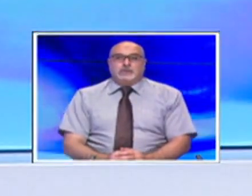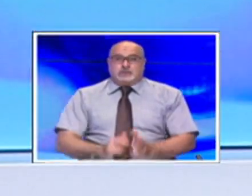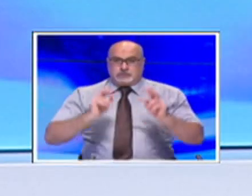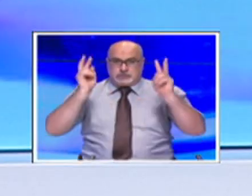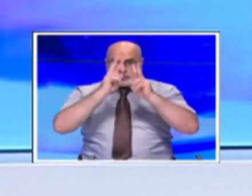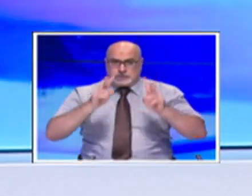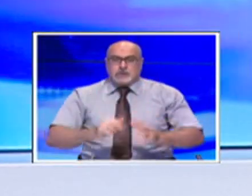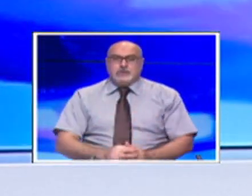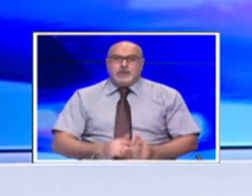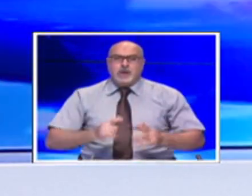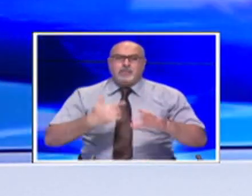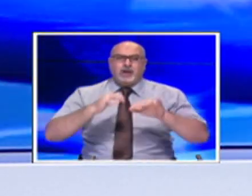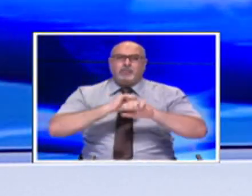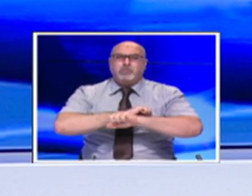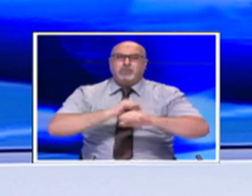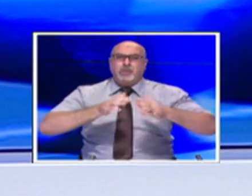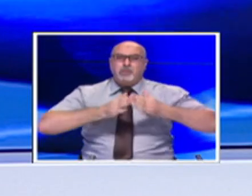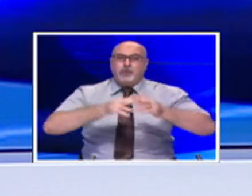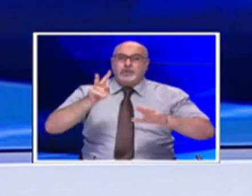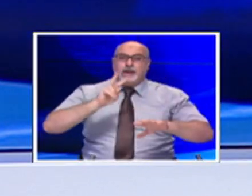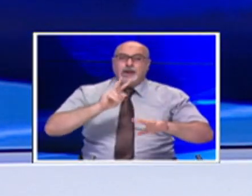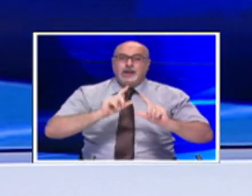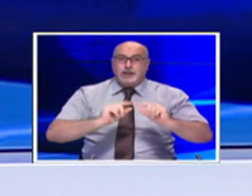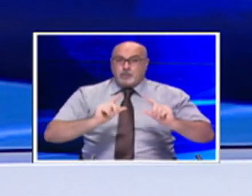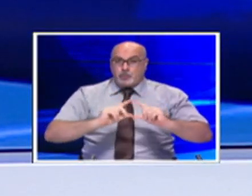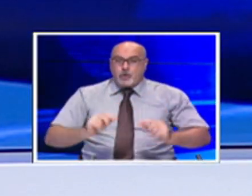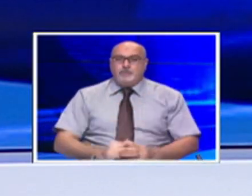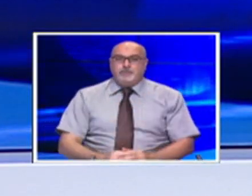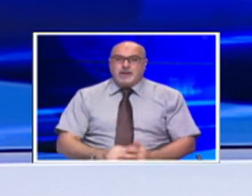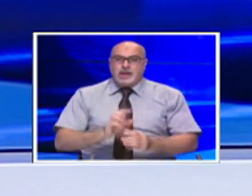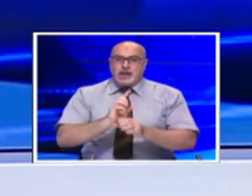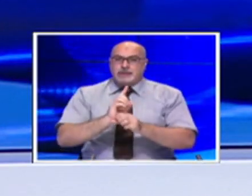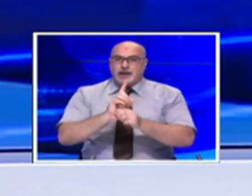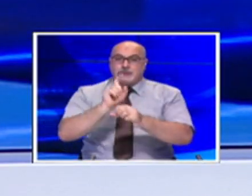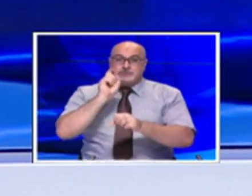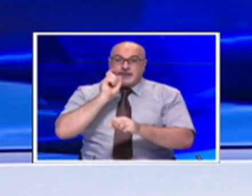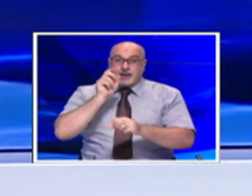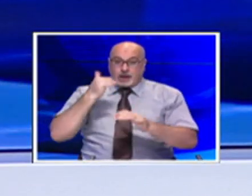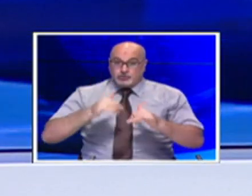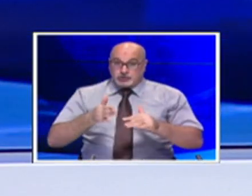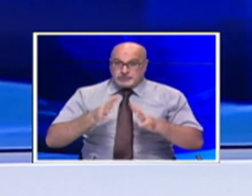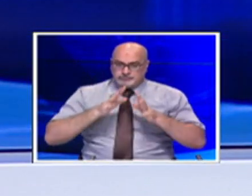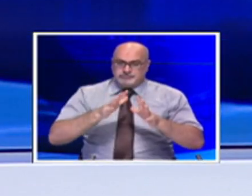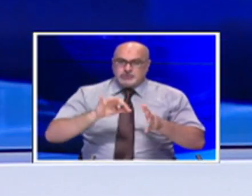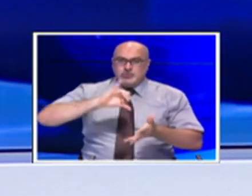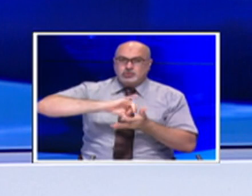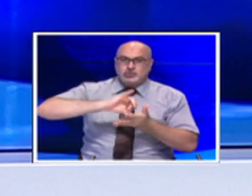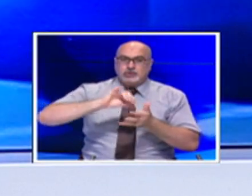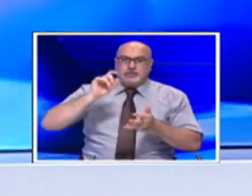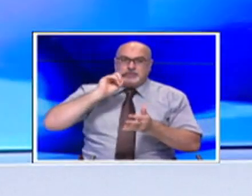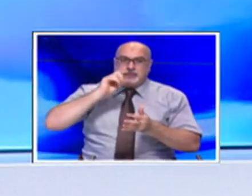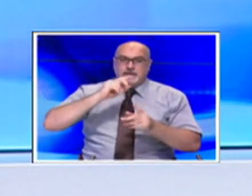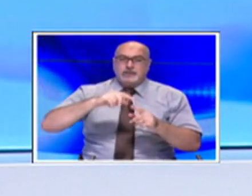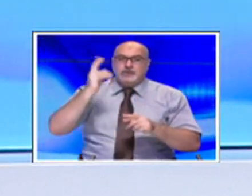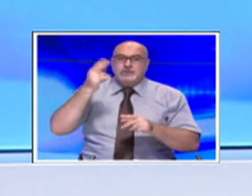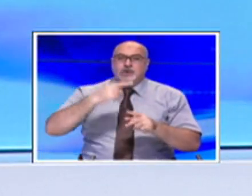دوليا، وإثر انفجار مرفأ بيروت بلبنان، يساهم الوفد الطبي الجزائري بالمركز الطبي